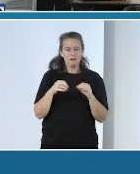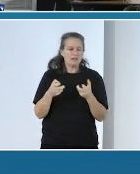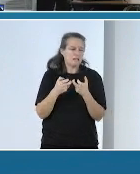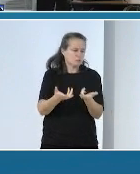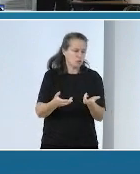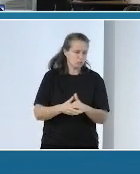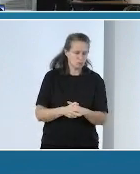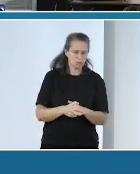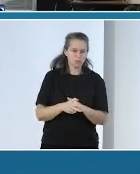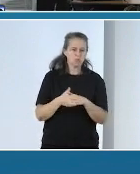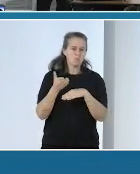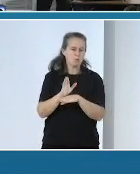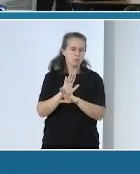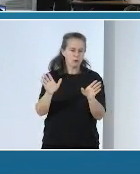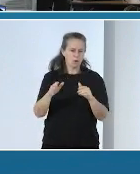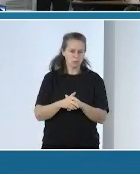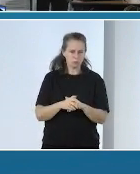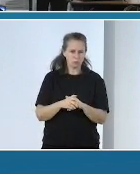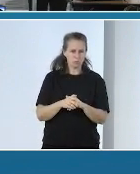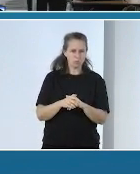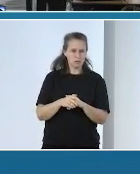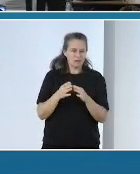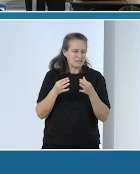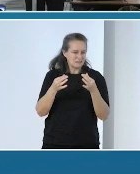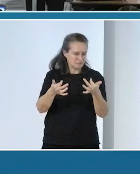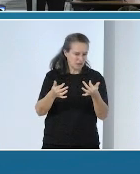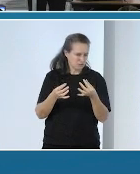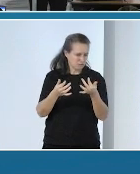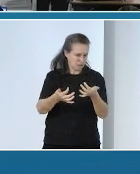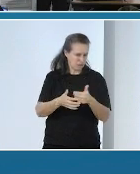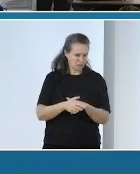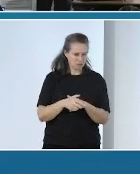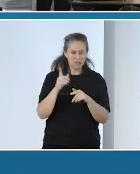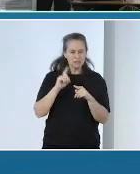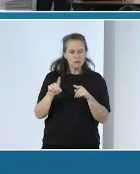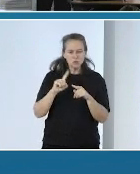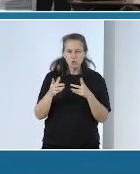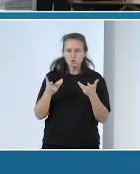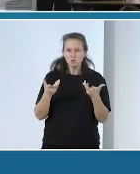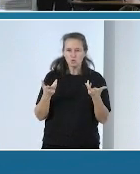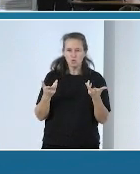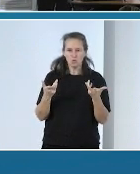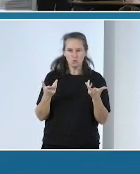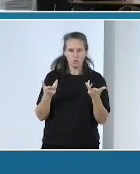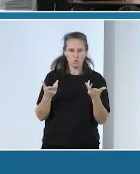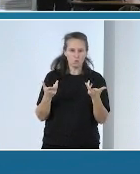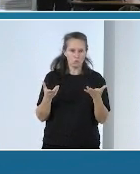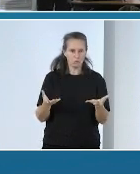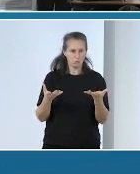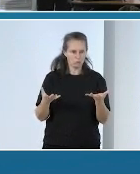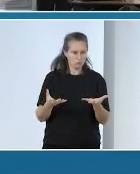exemple, c'est pour vous montrer que c'est fin, quoi. C'est pas quelque chose de